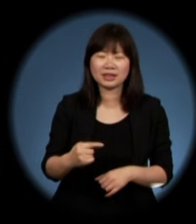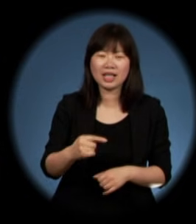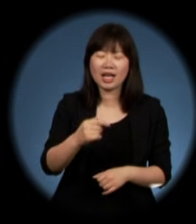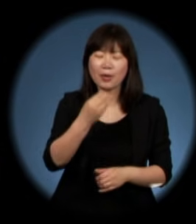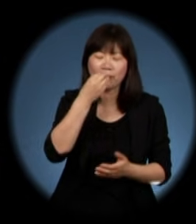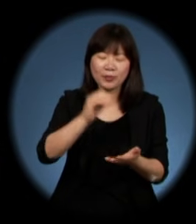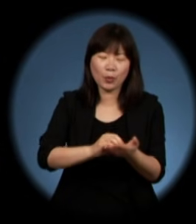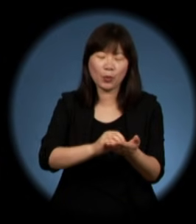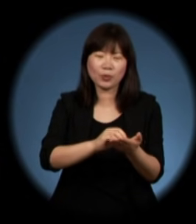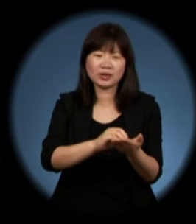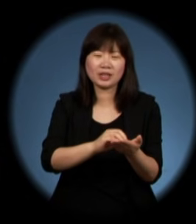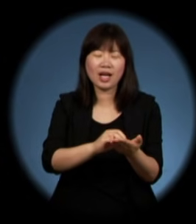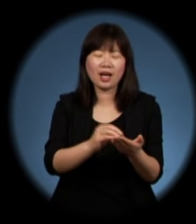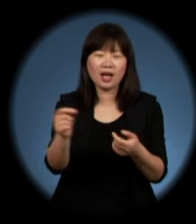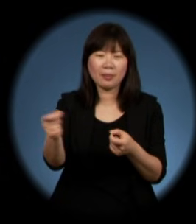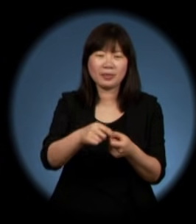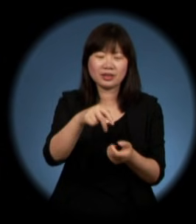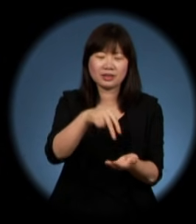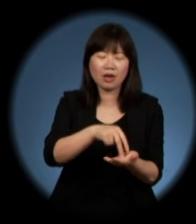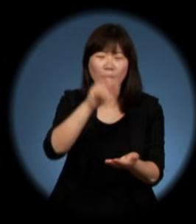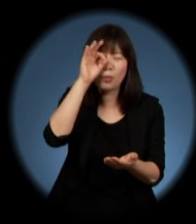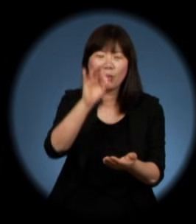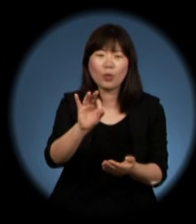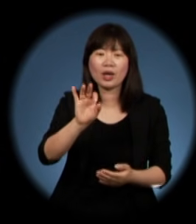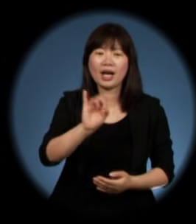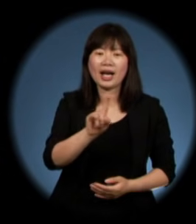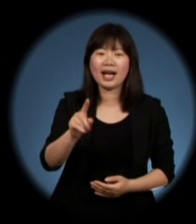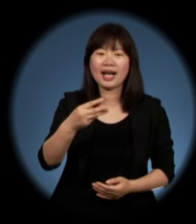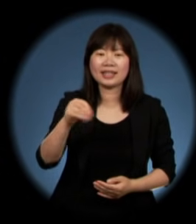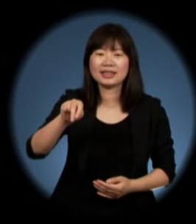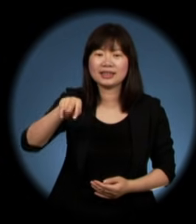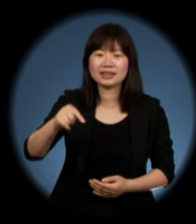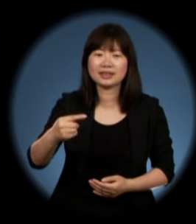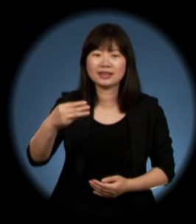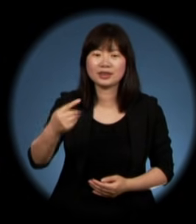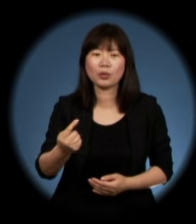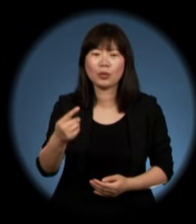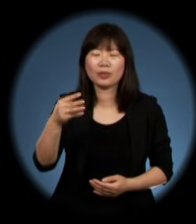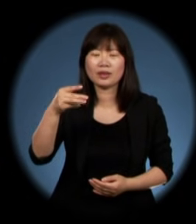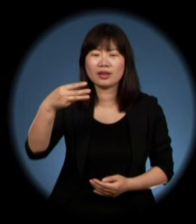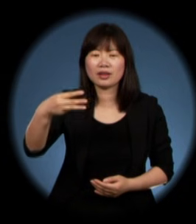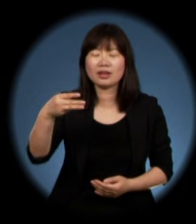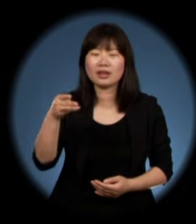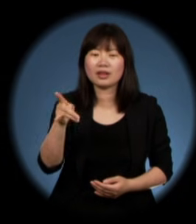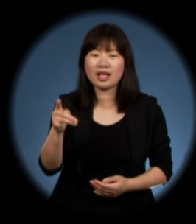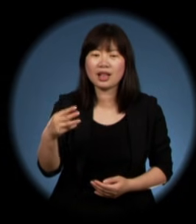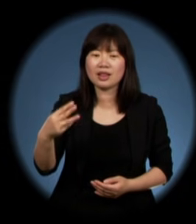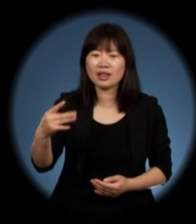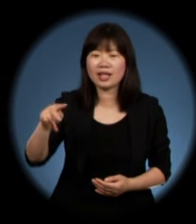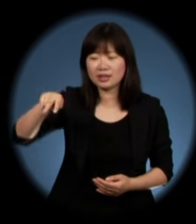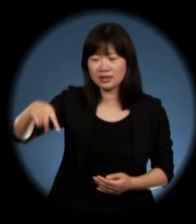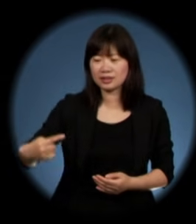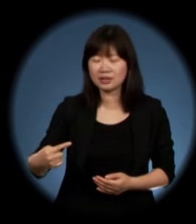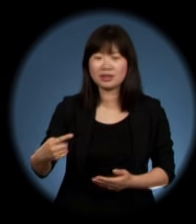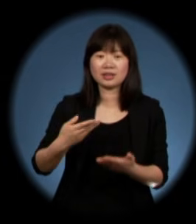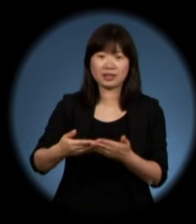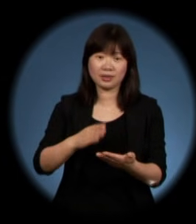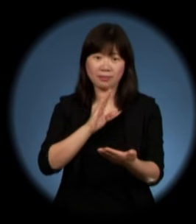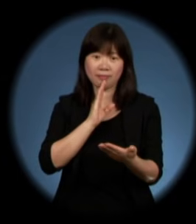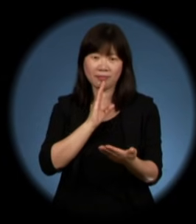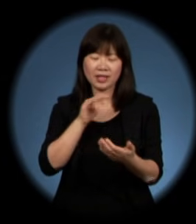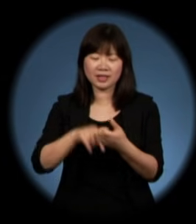조각을 보고 있는 아디 스토 텔 s 라는 작품입니다 그 여기도 아주 깊은 의미가 있어